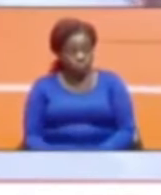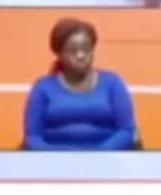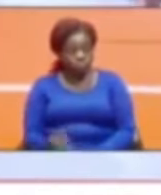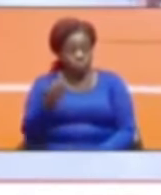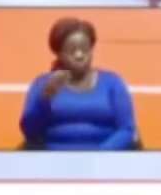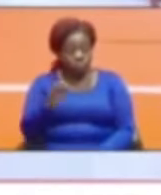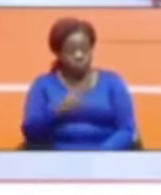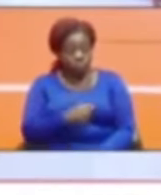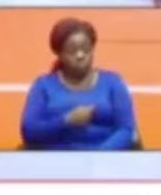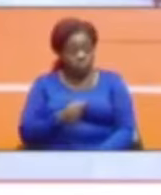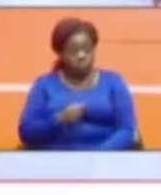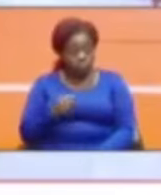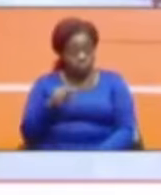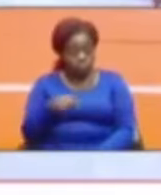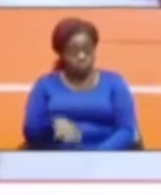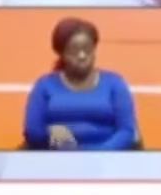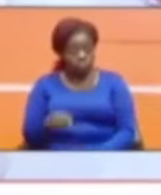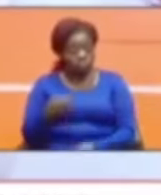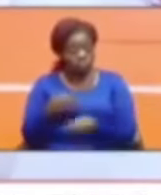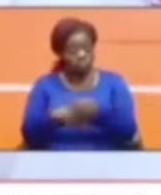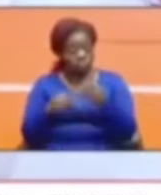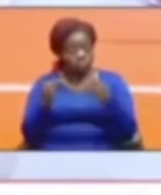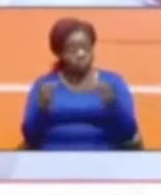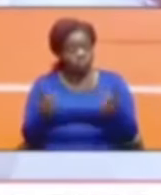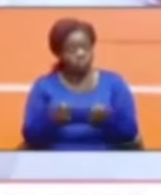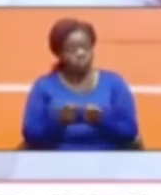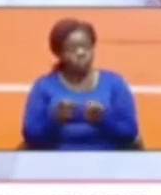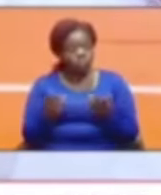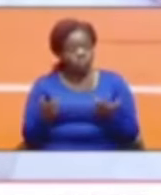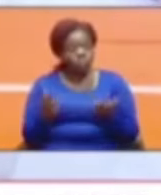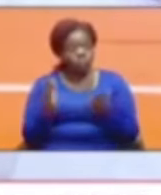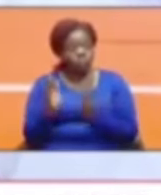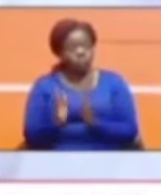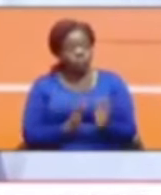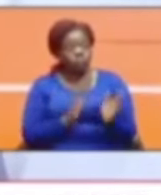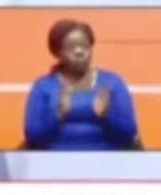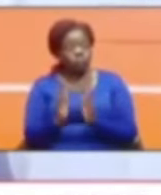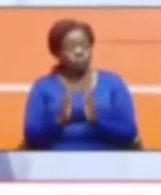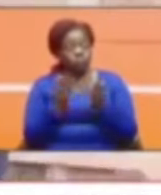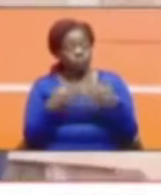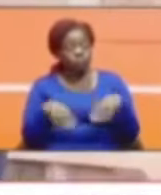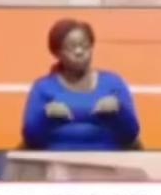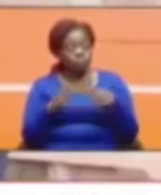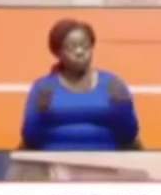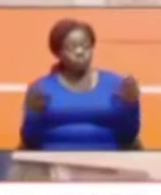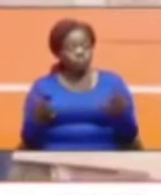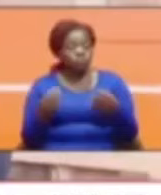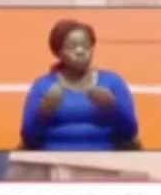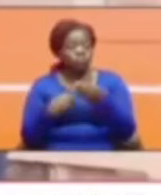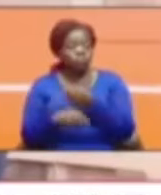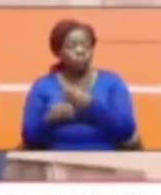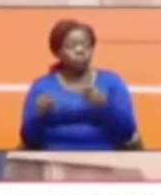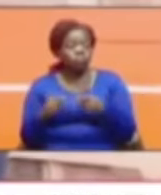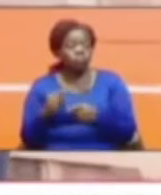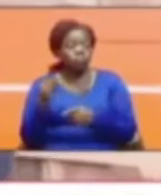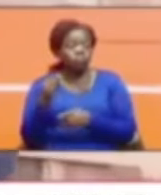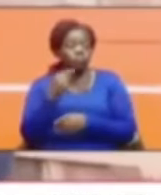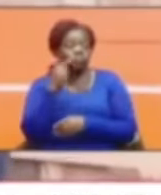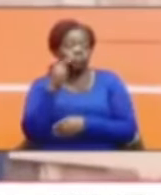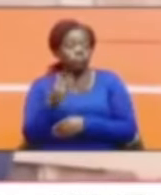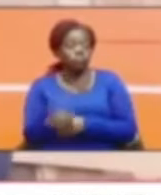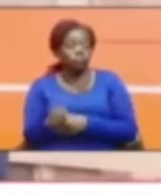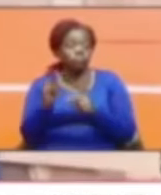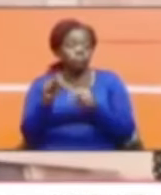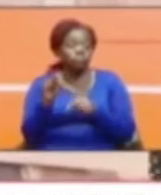maama we yagula ekifo baprodusinga endagaano kwe yagulira ate ono bw'avaayo n'agamba nti